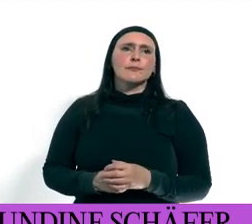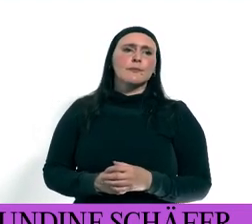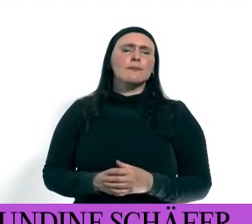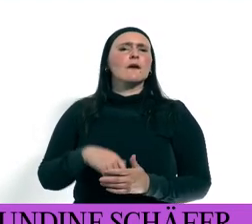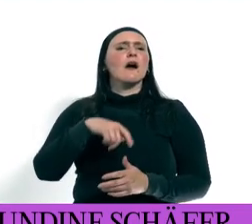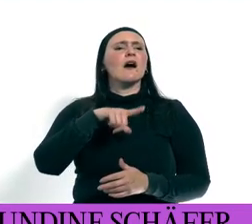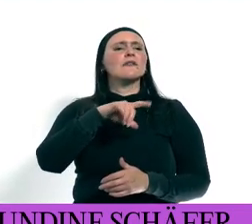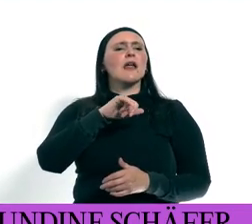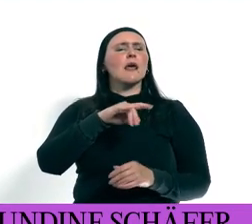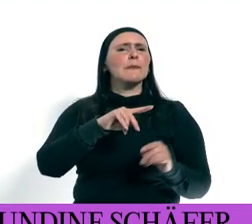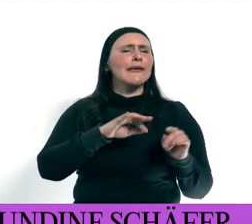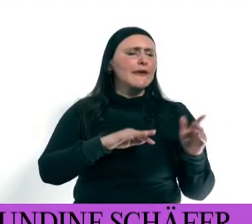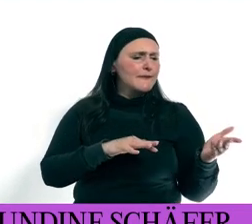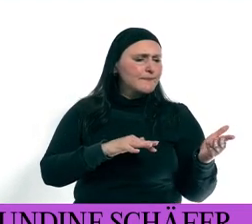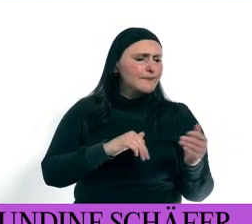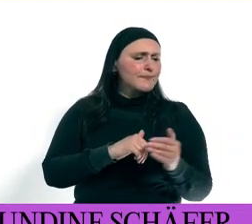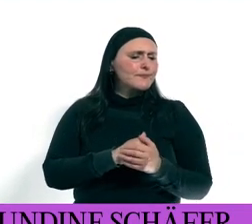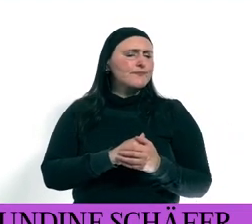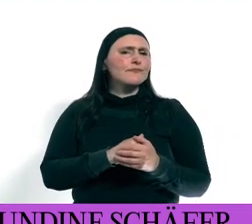ist das gelaufen,